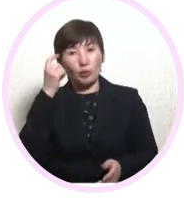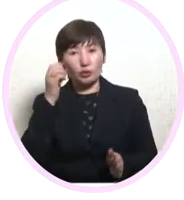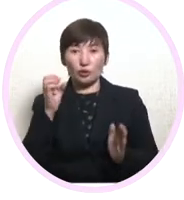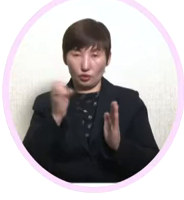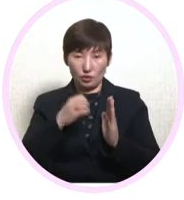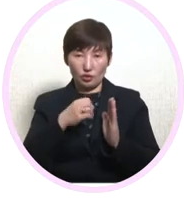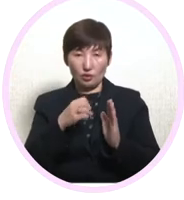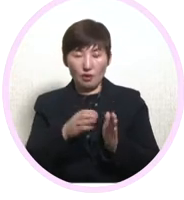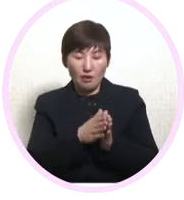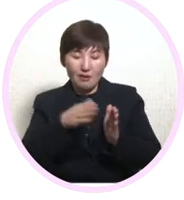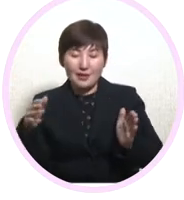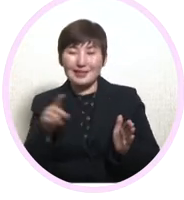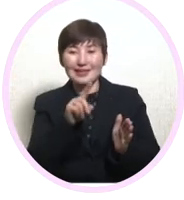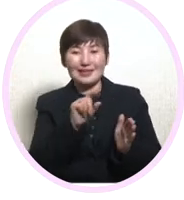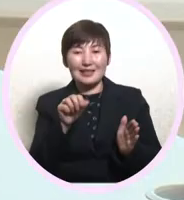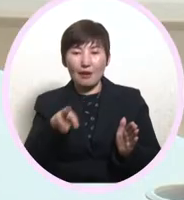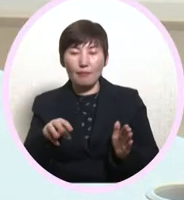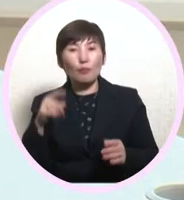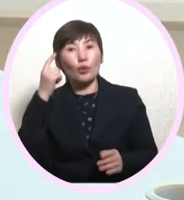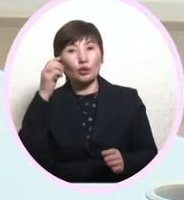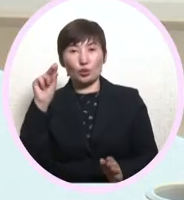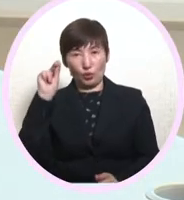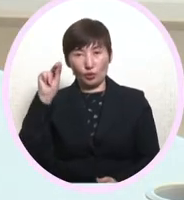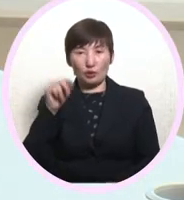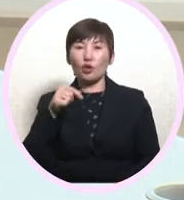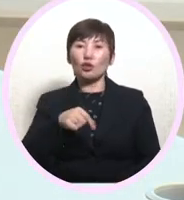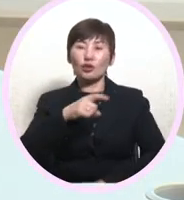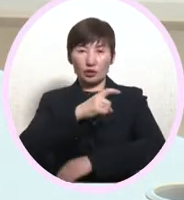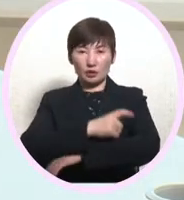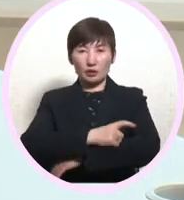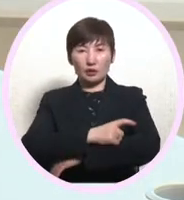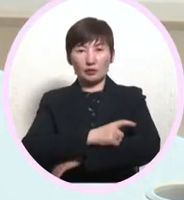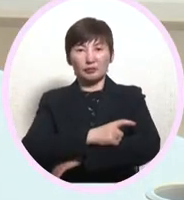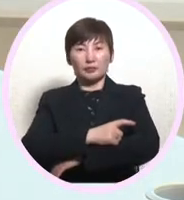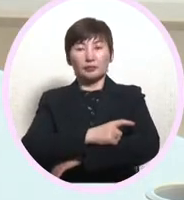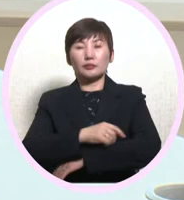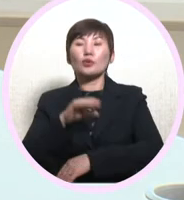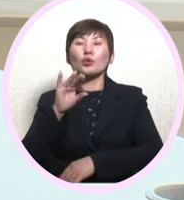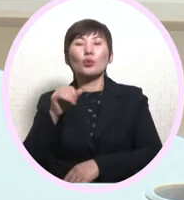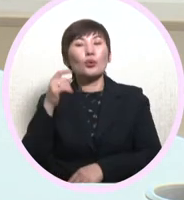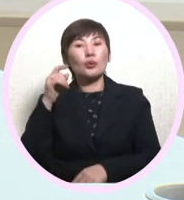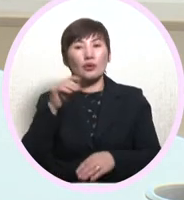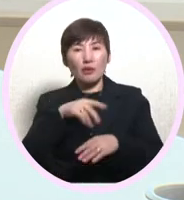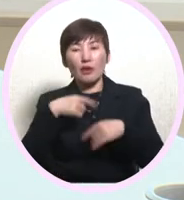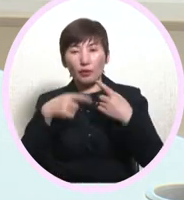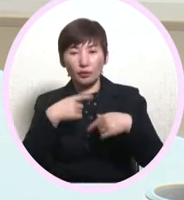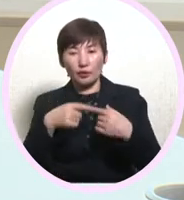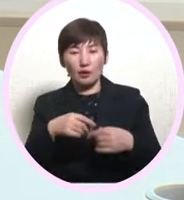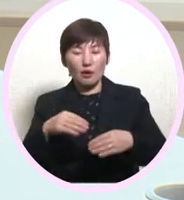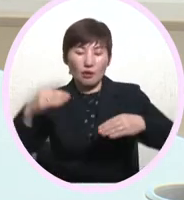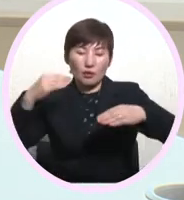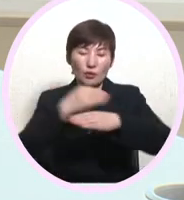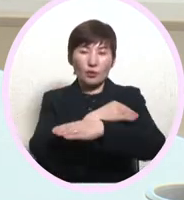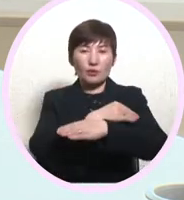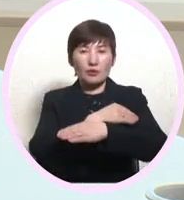туулсан замаа тооцоолж сурах юм байна. А өнөөдрийн хичээл дээр багш нь юуны талаар ярих вэ гэхээр шулуун замын жигд хөдөлгөөн ба ховс